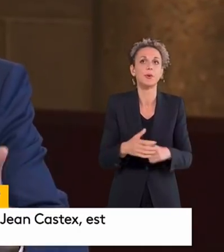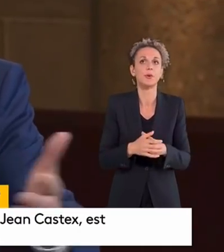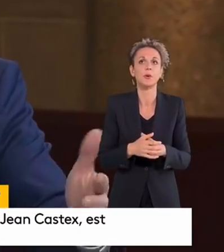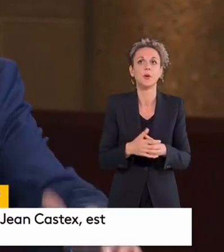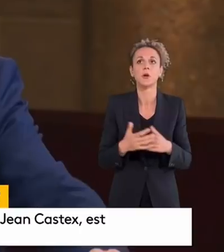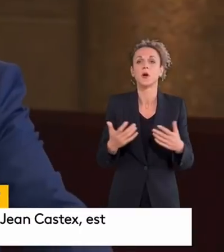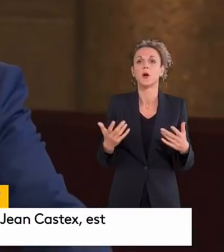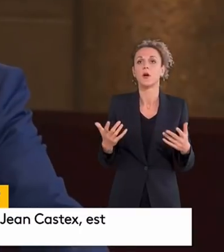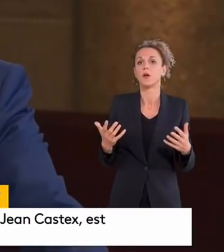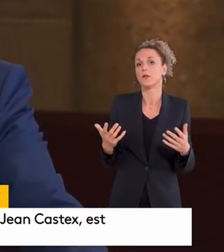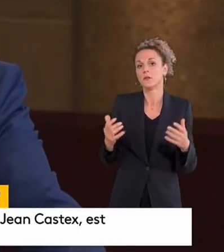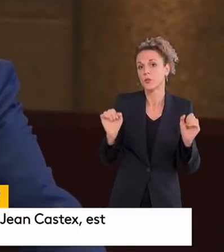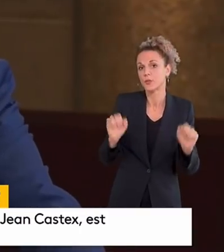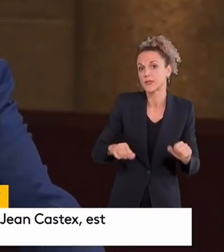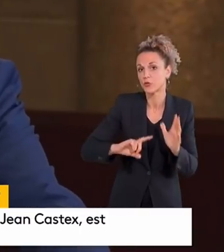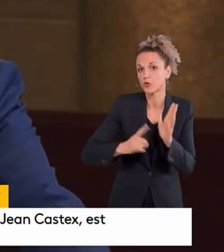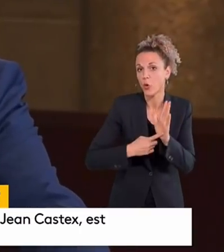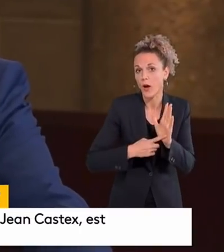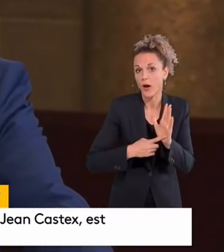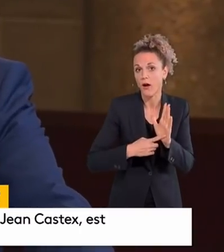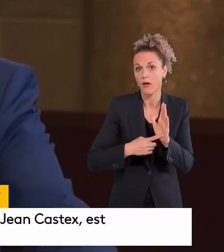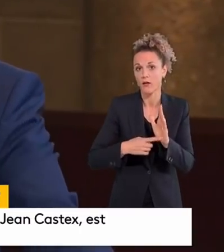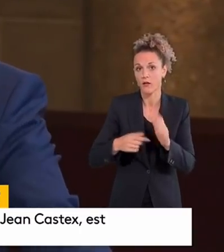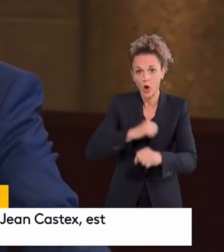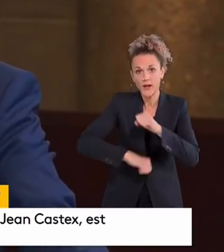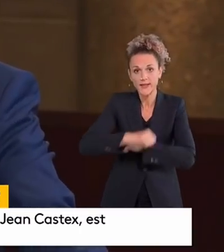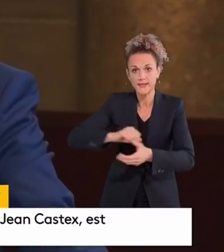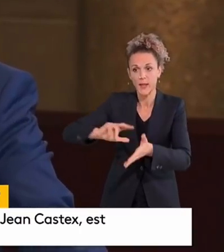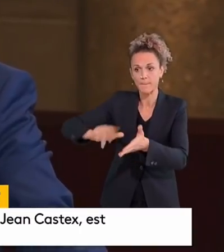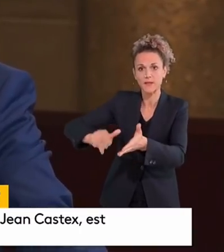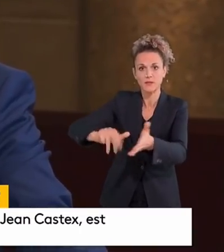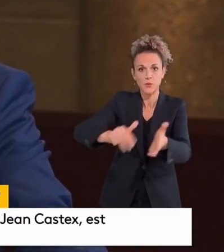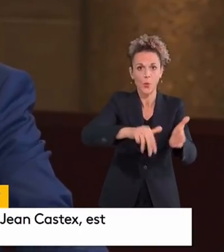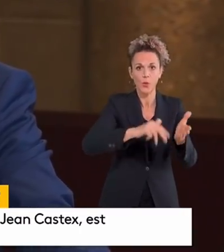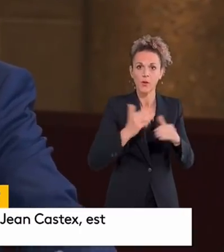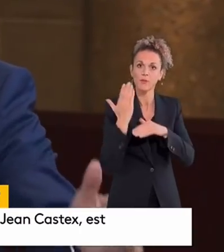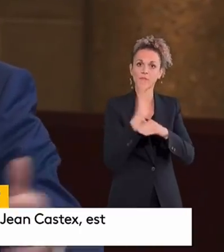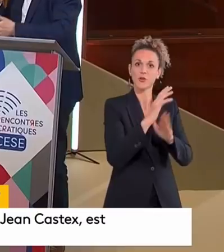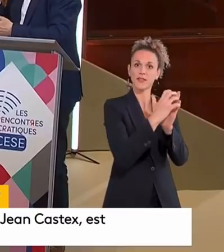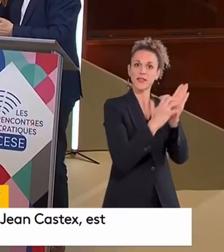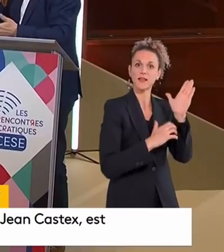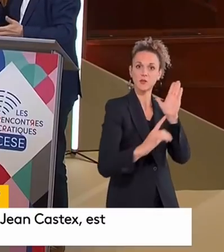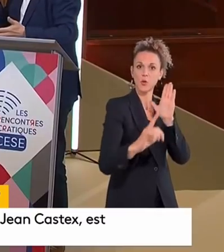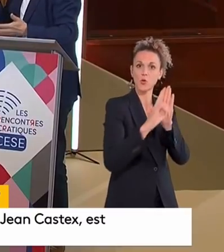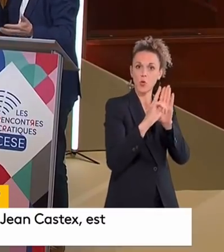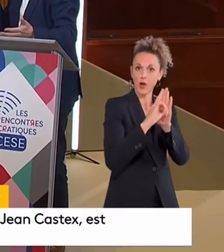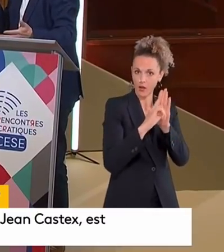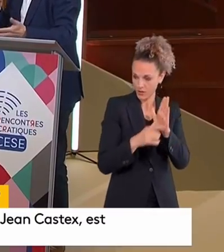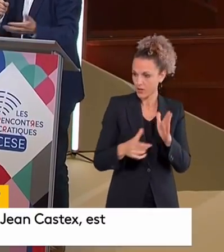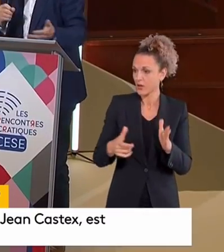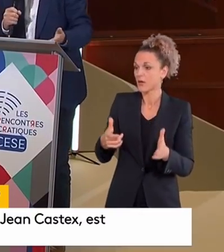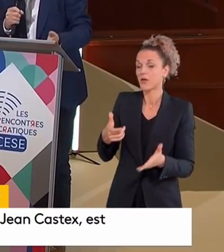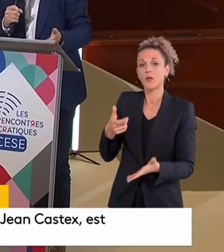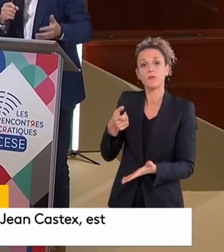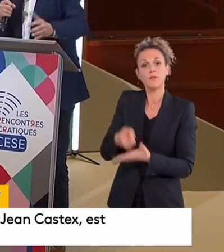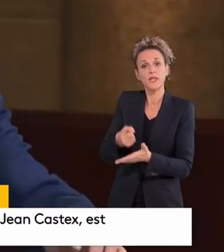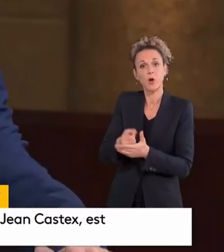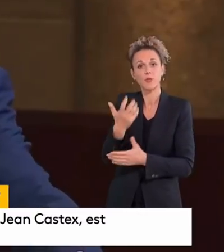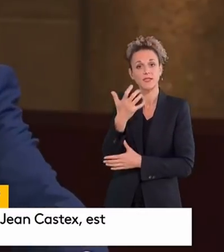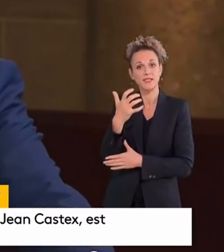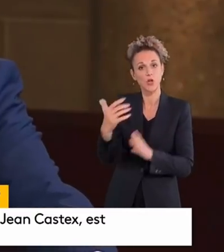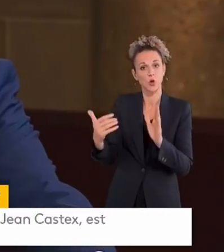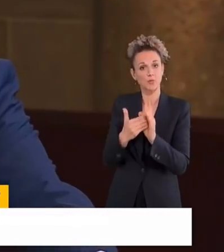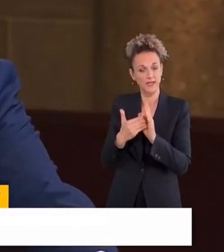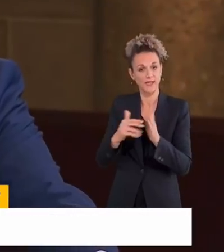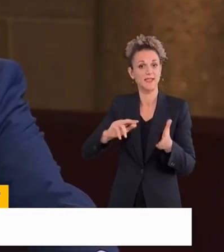de permettre le droit de pétition et de présentation d'un texte de loi à partir de 500 000 signatures. C'est ce que nous mettons